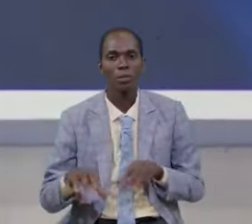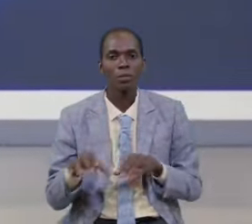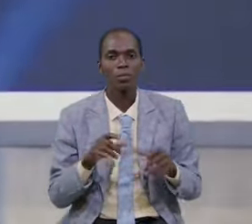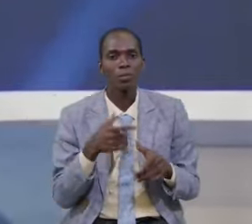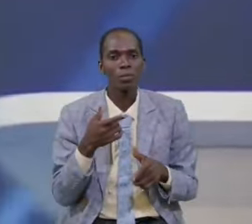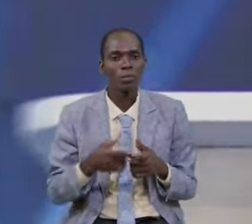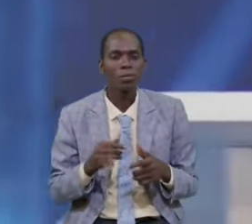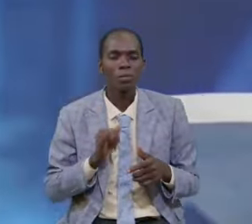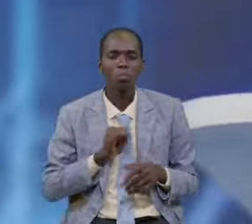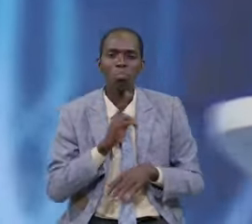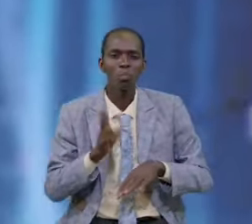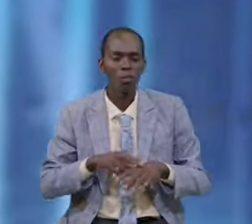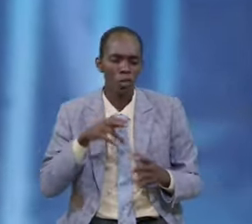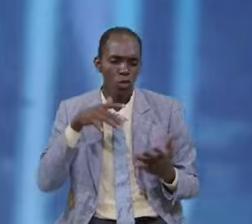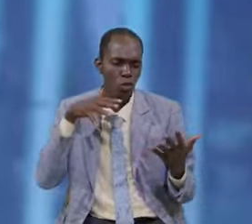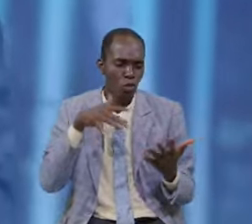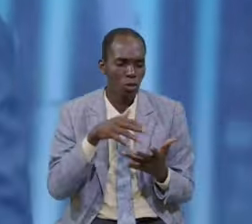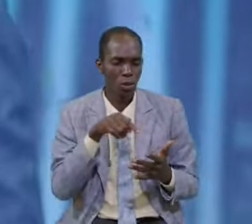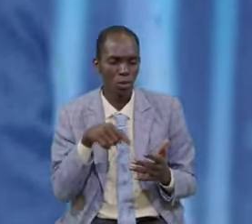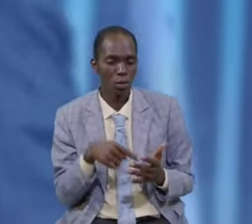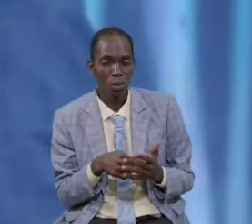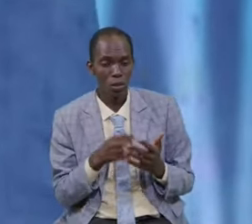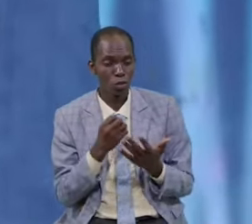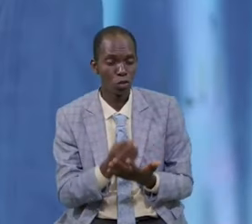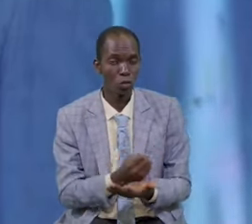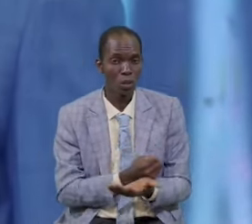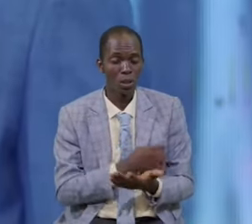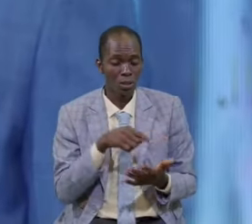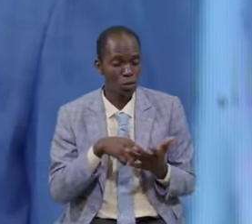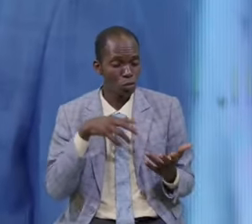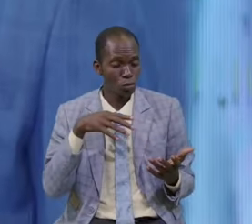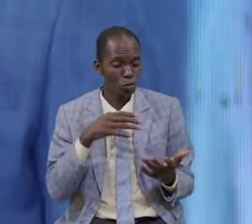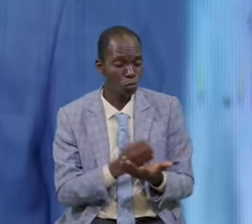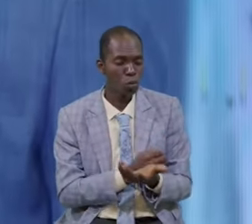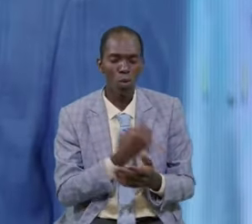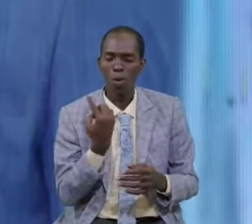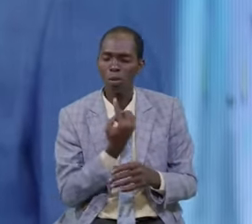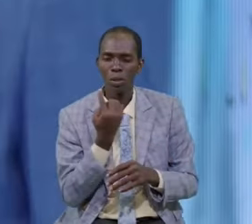j'étudiais telle matière et ça a été toujours difficile. Je vais vaincre